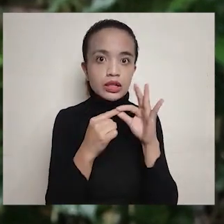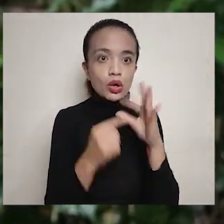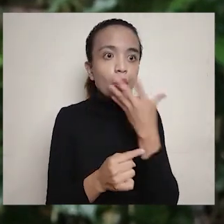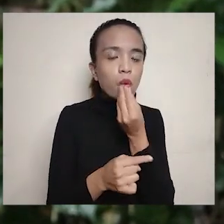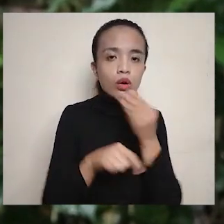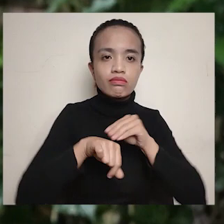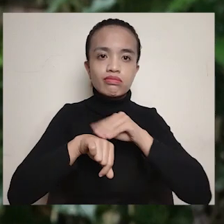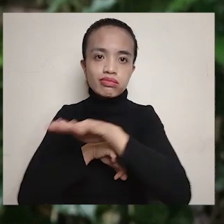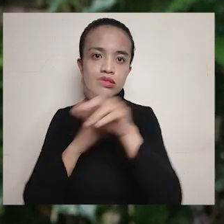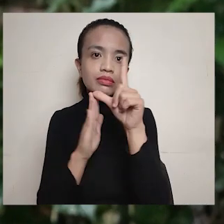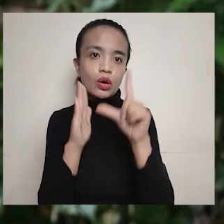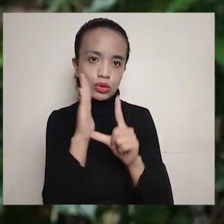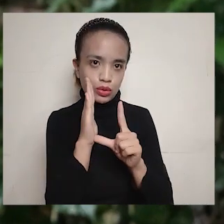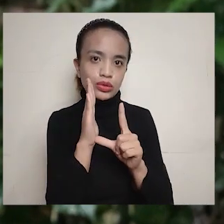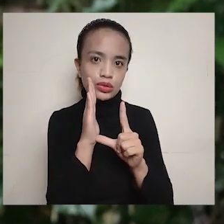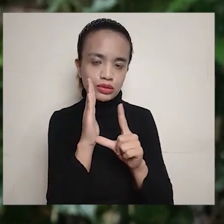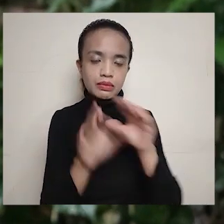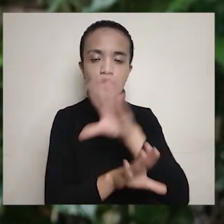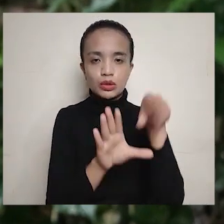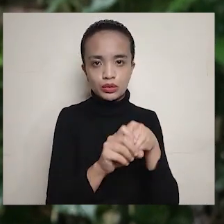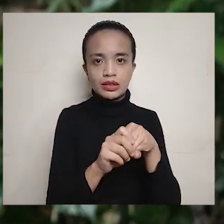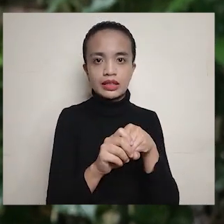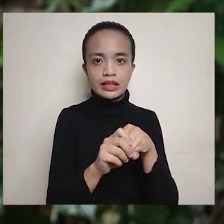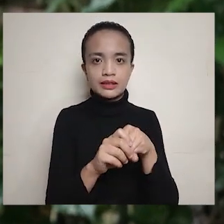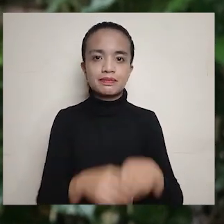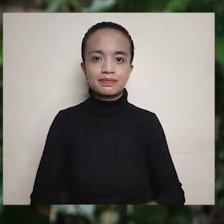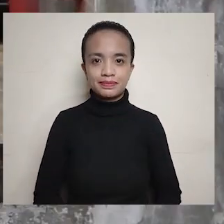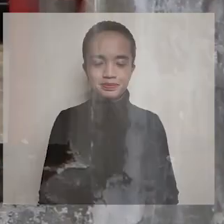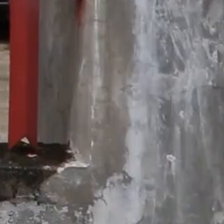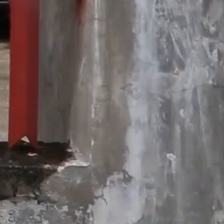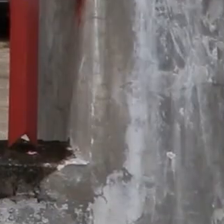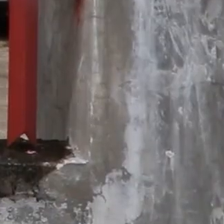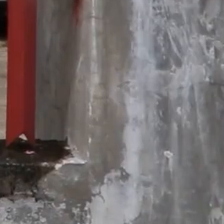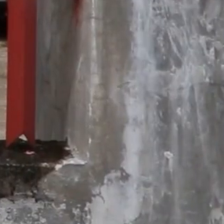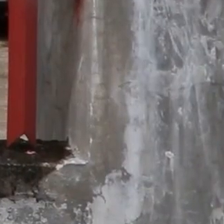be affected by the laws that we legislate.